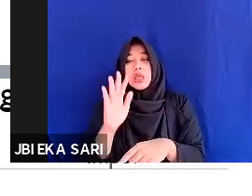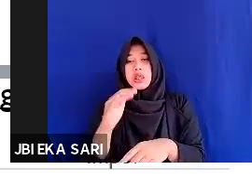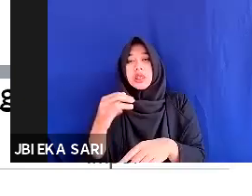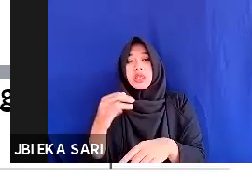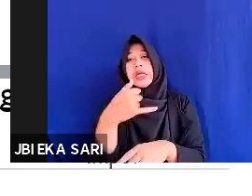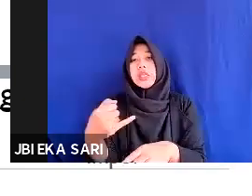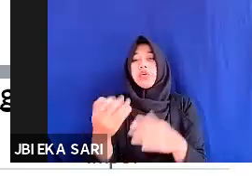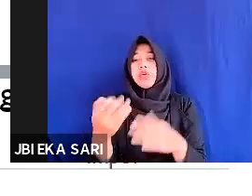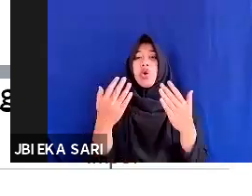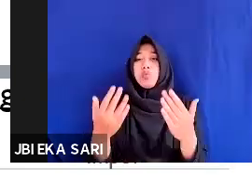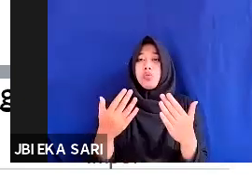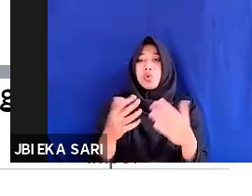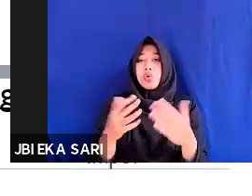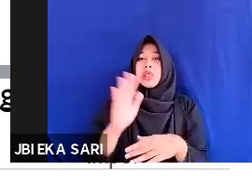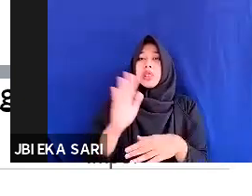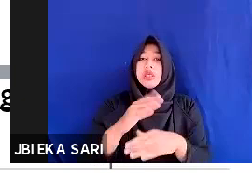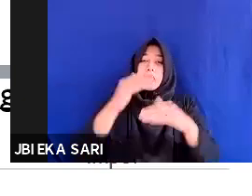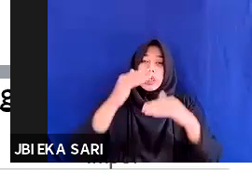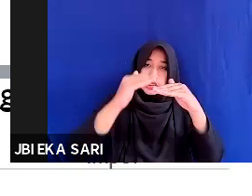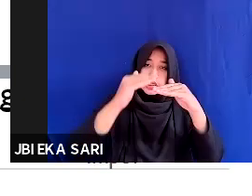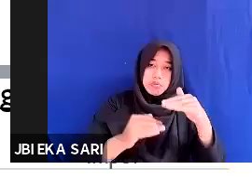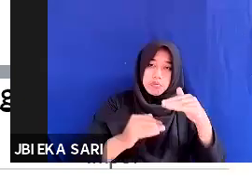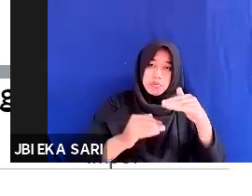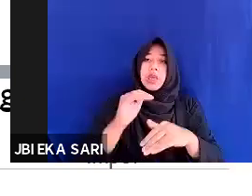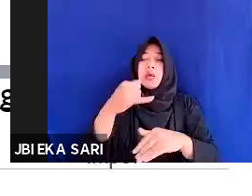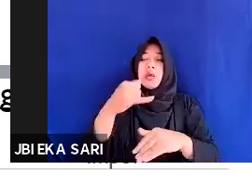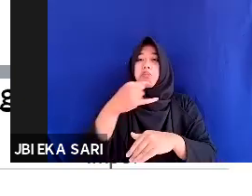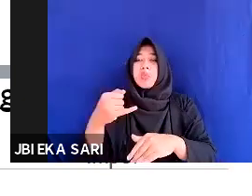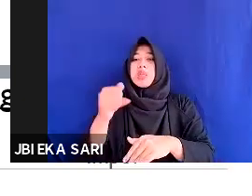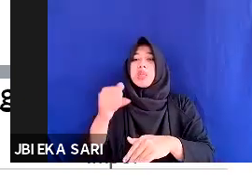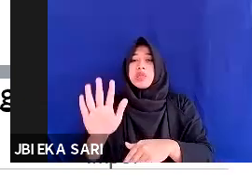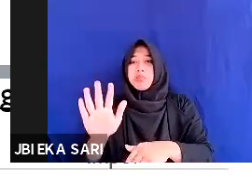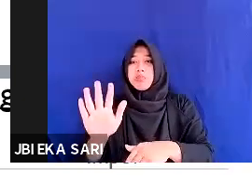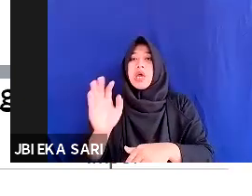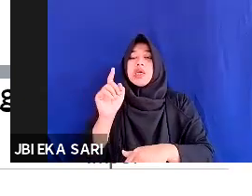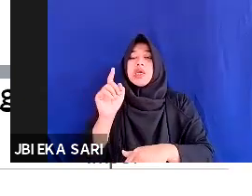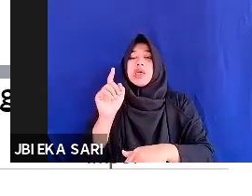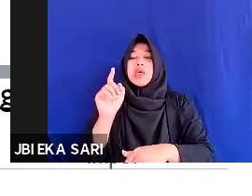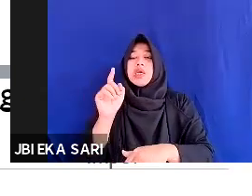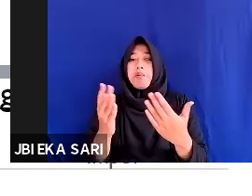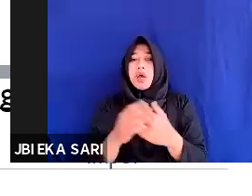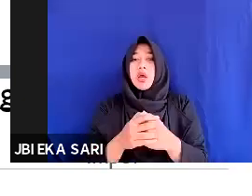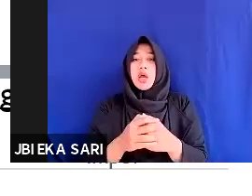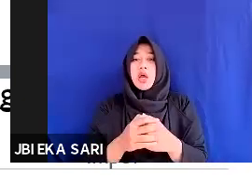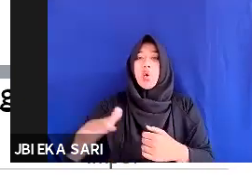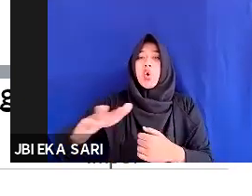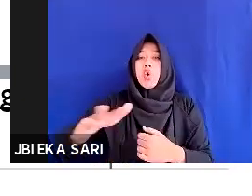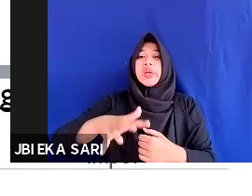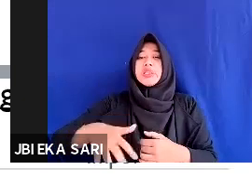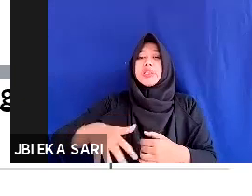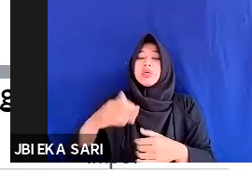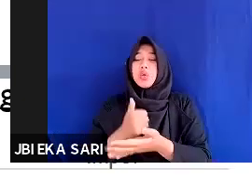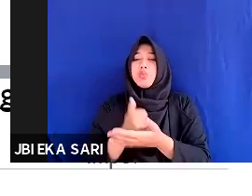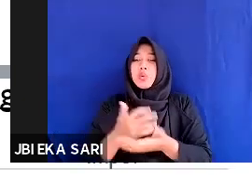di bawah minus 5 ya. Karena memang situasinya berat sekali pada saat